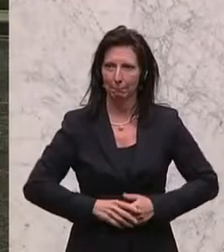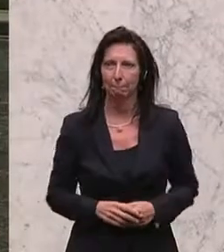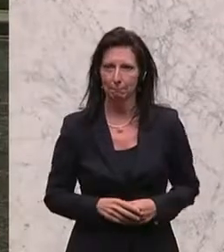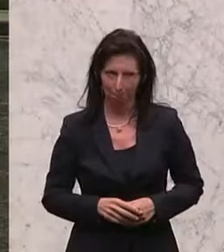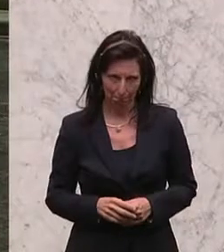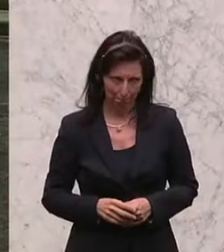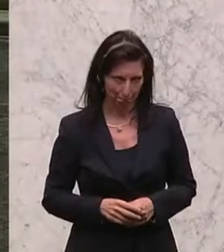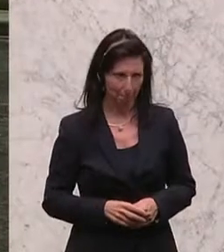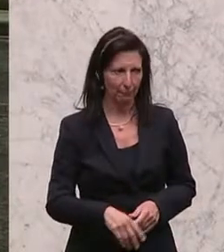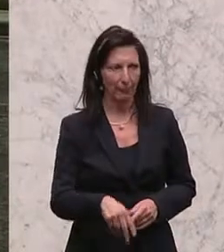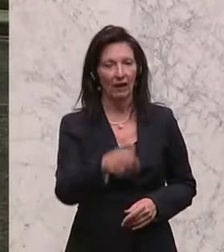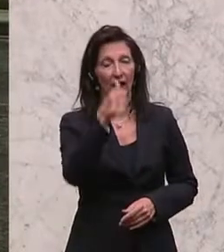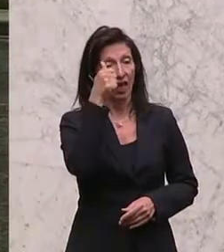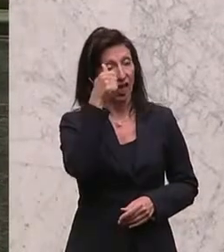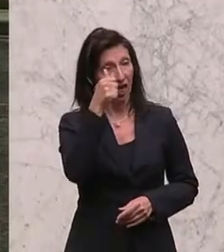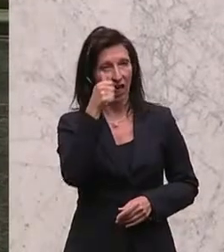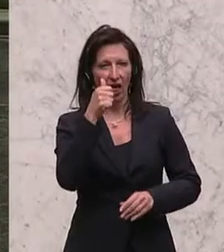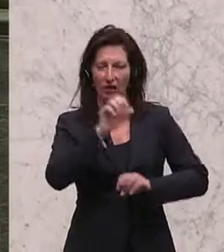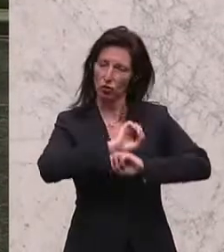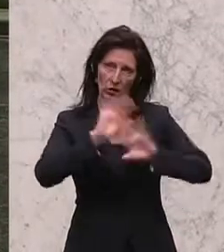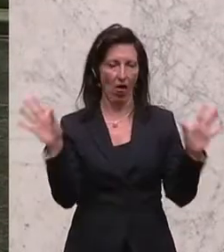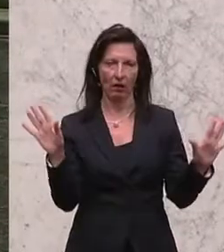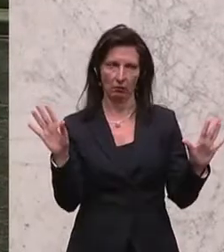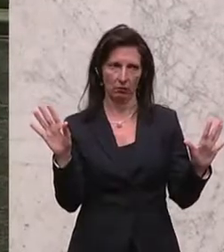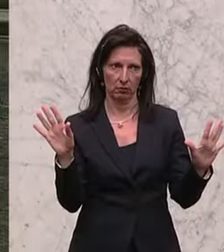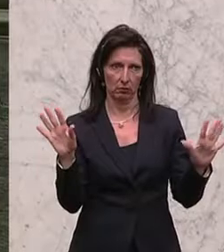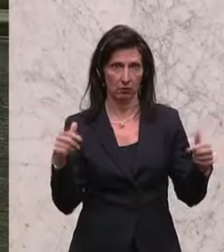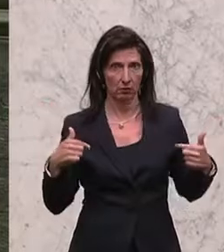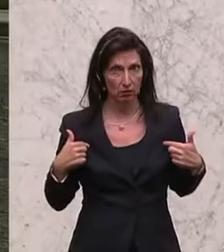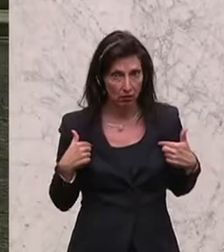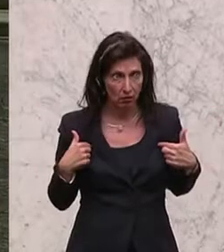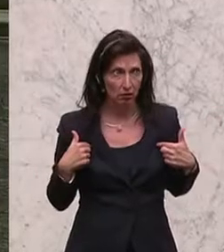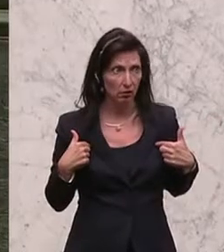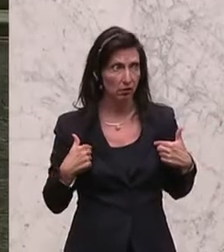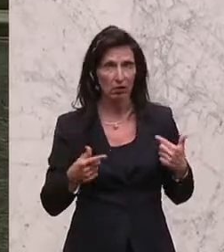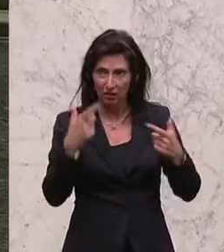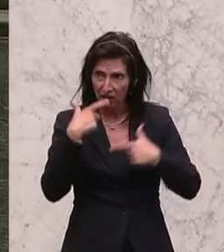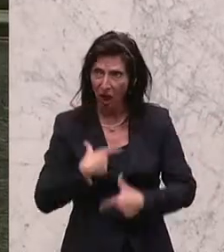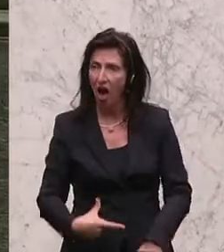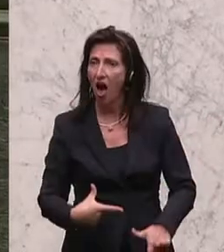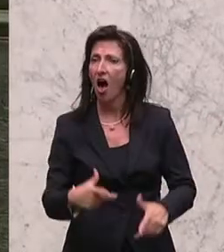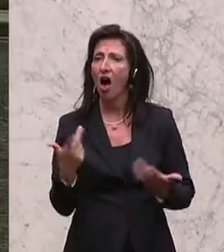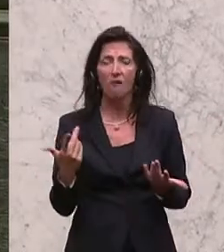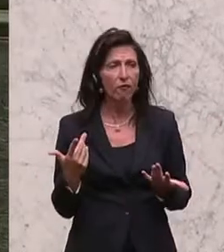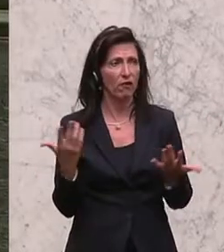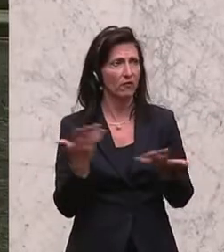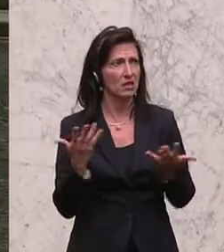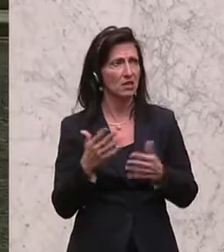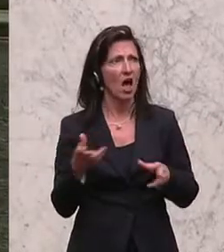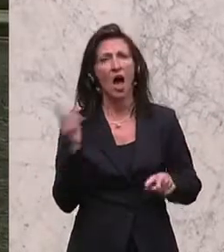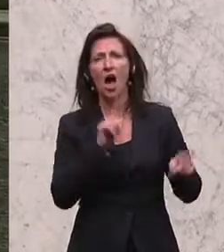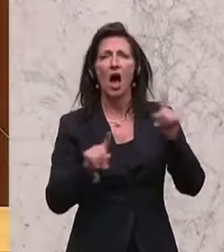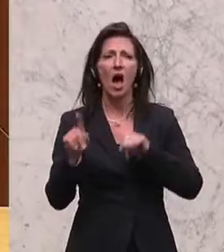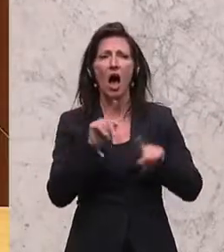Am Wort Wolfgang Zanger, Rechnungshofsprecher der FPÖ. Ich lasse mich nicht einpacken. Ich lasse mich nicht einpacken bei der